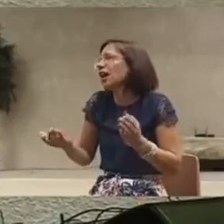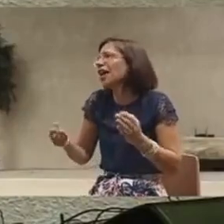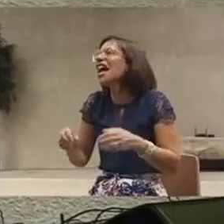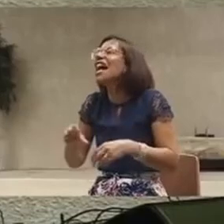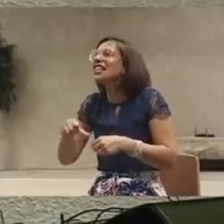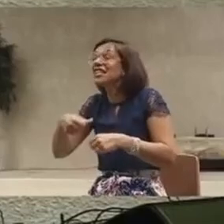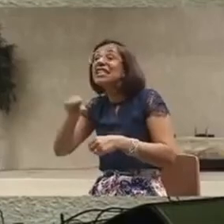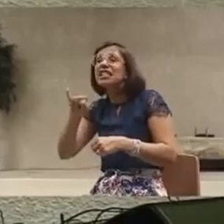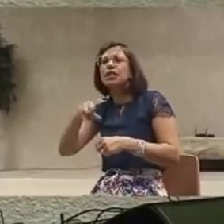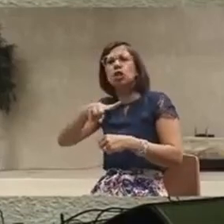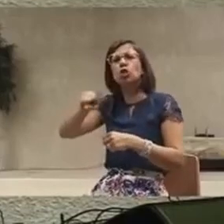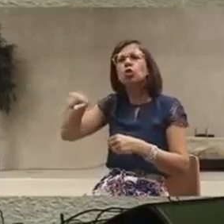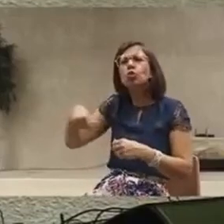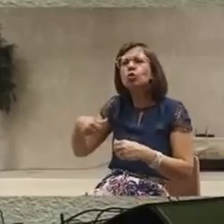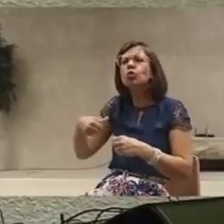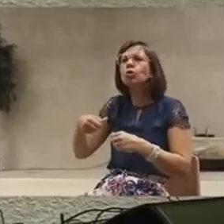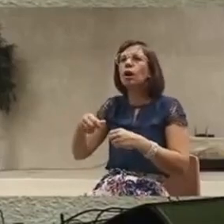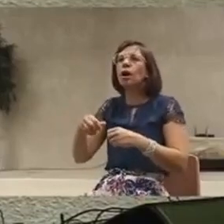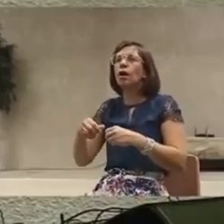mourir.